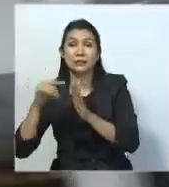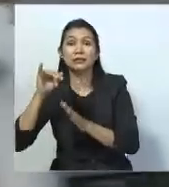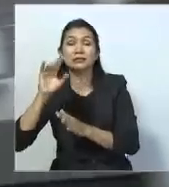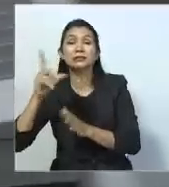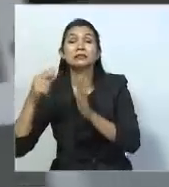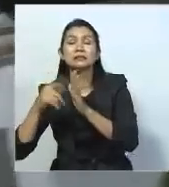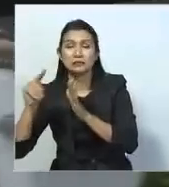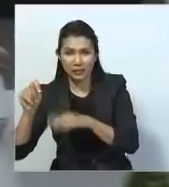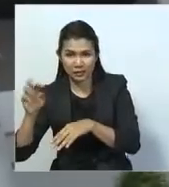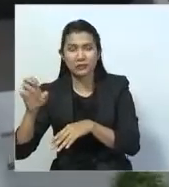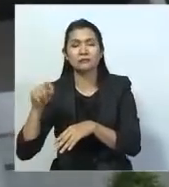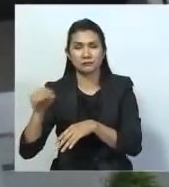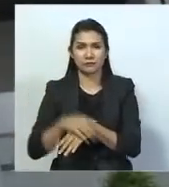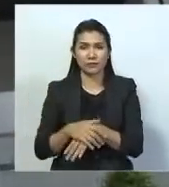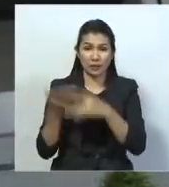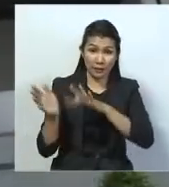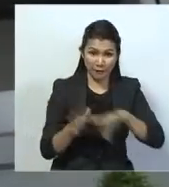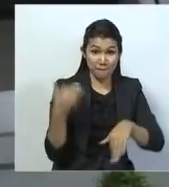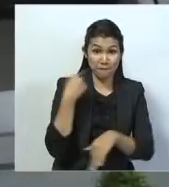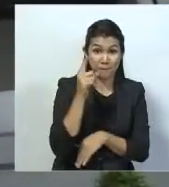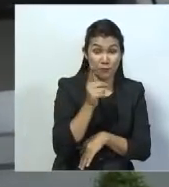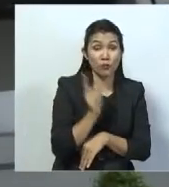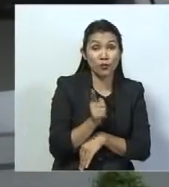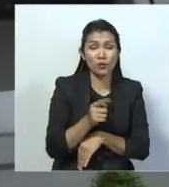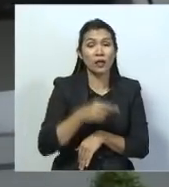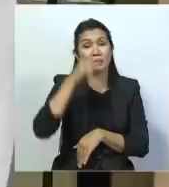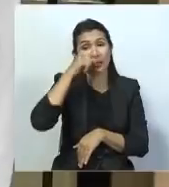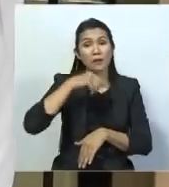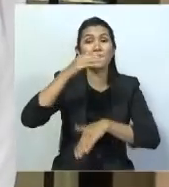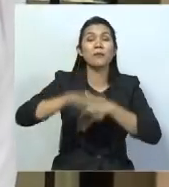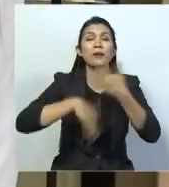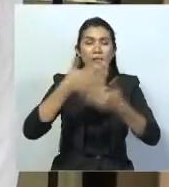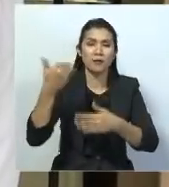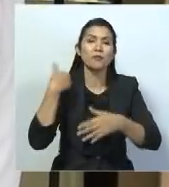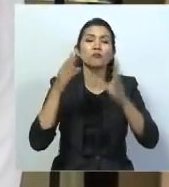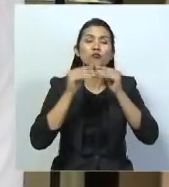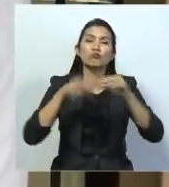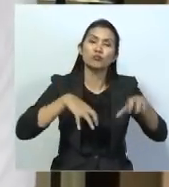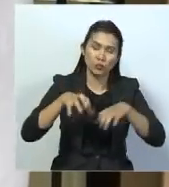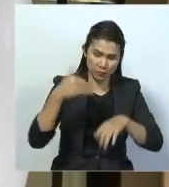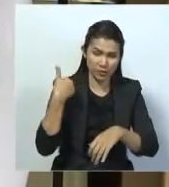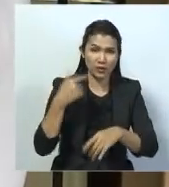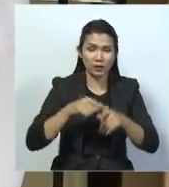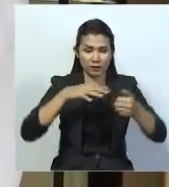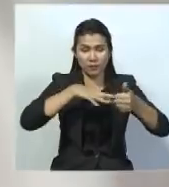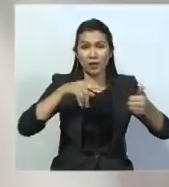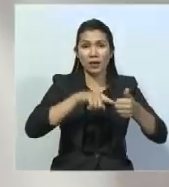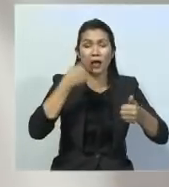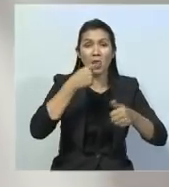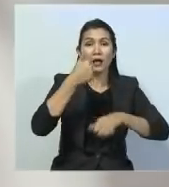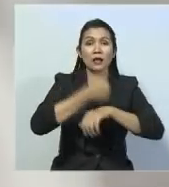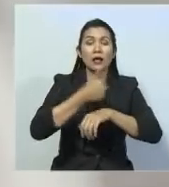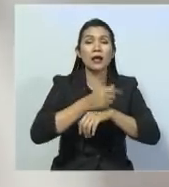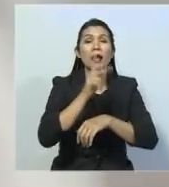วกันนะคะพรรคชาติไทยพัฒนาวันนี้ก็มีการจัดประชุมคณะกรรมการบริหารพรรคเช่นเดียวกันนะคะนำโดยนางสาวกัญจนาศิลปะอาชาหัวหน้า